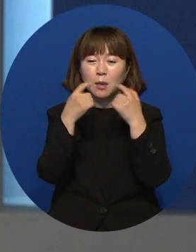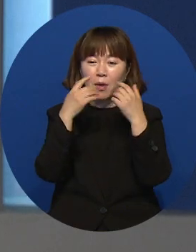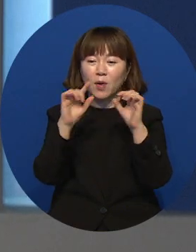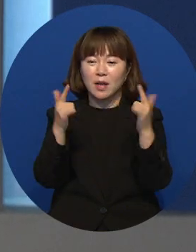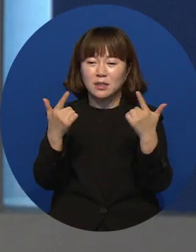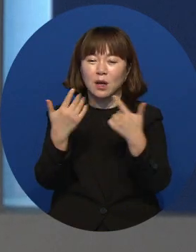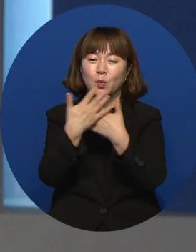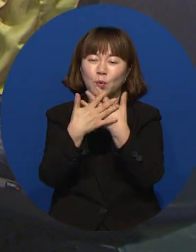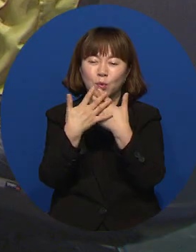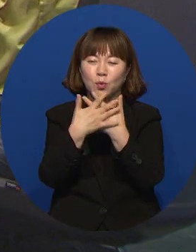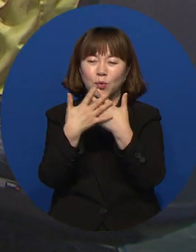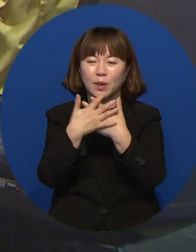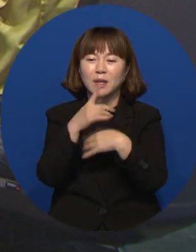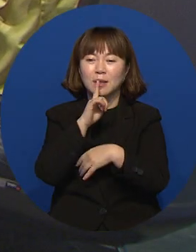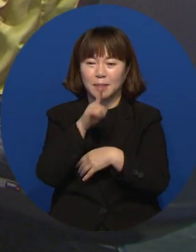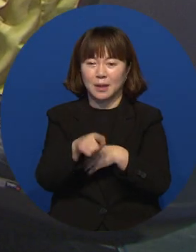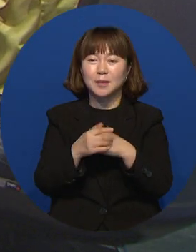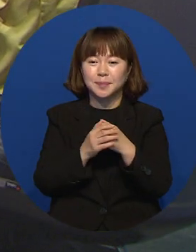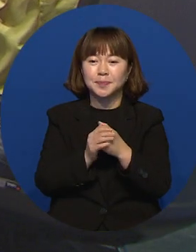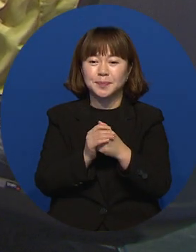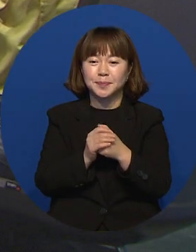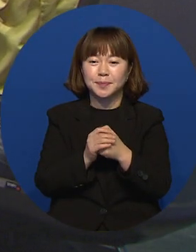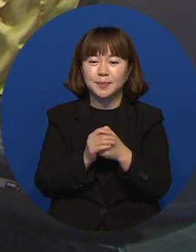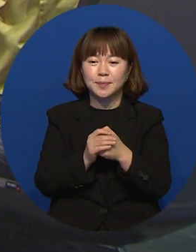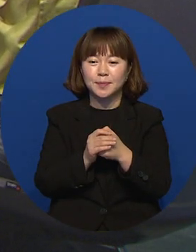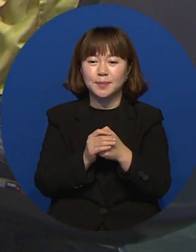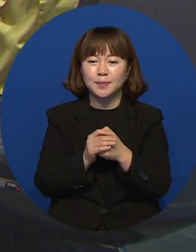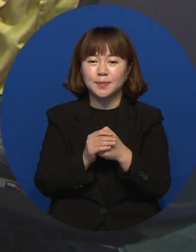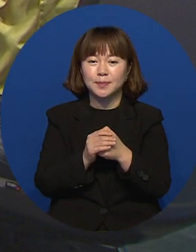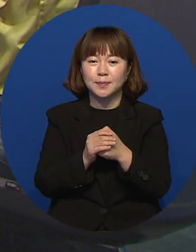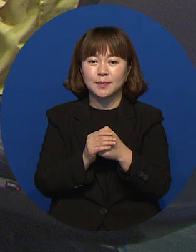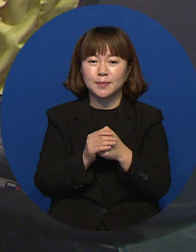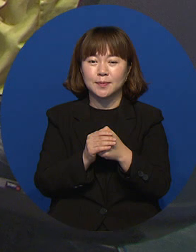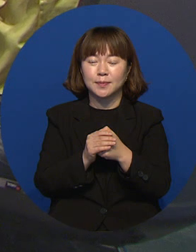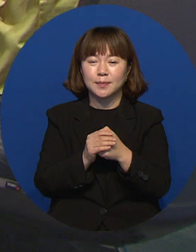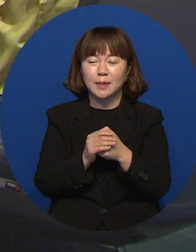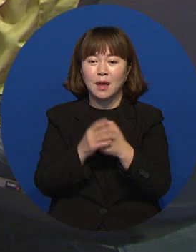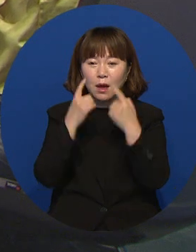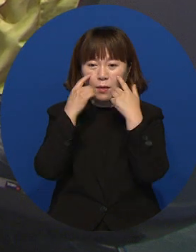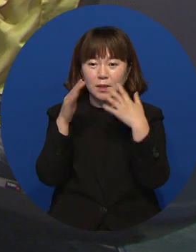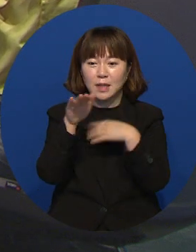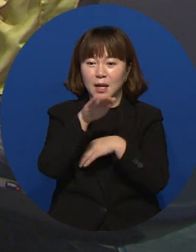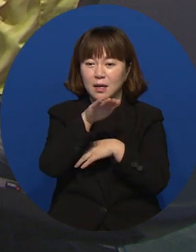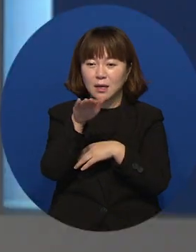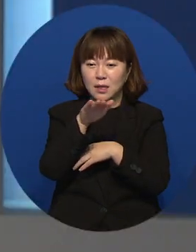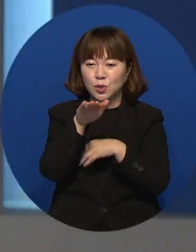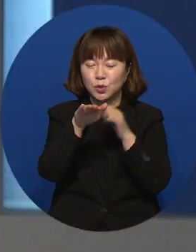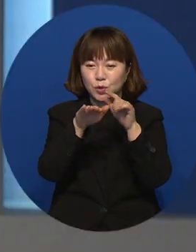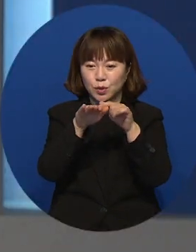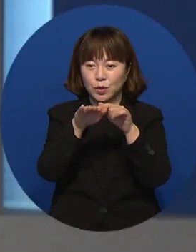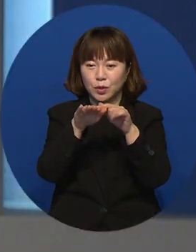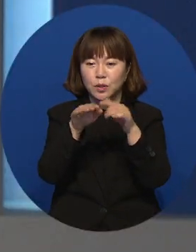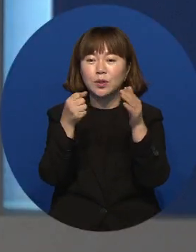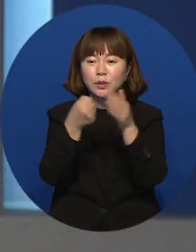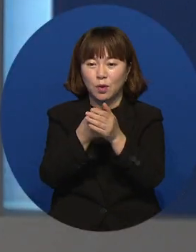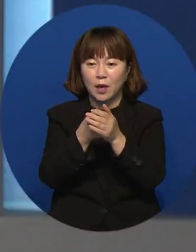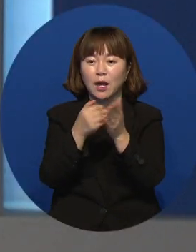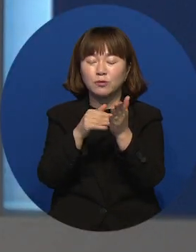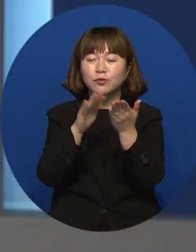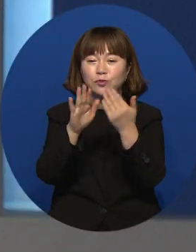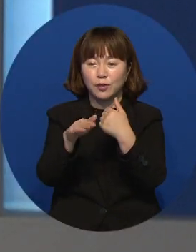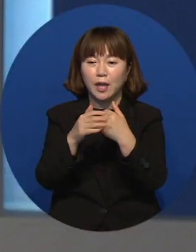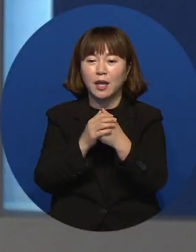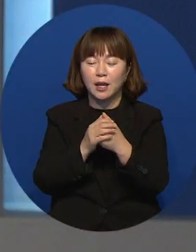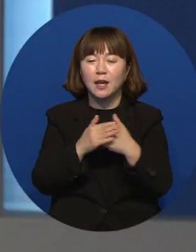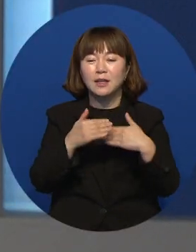하지 않냐 아 그런거 때문에 이제 이런 것들을 좀 확실히 기준이라 이런것들을 확실히 정하고 좀 진행 해야 되는 것들이